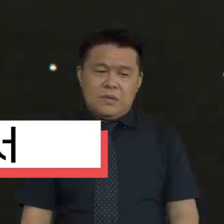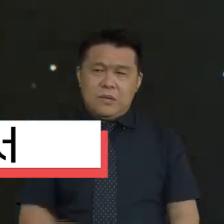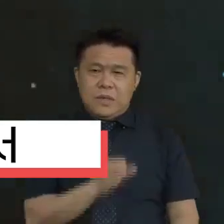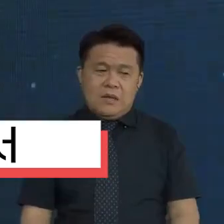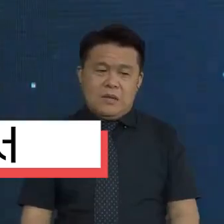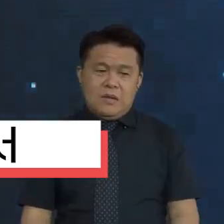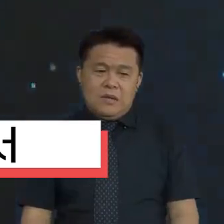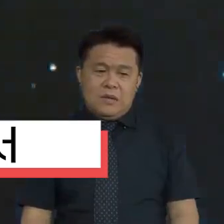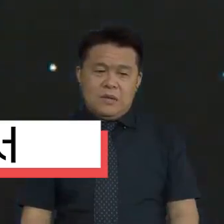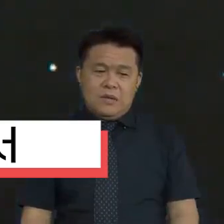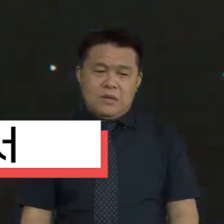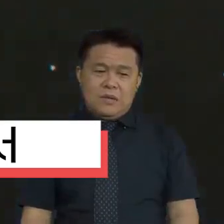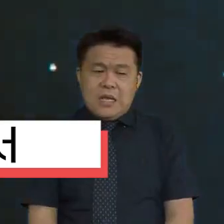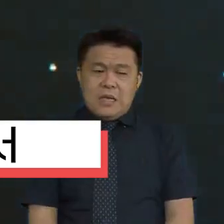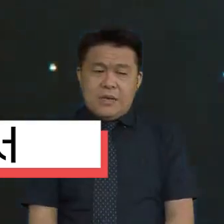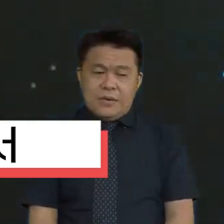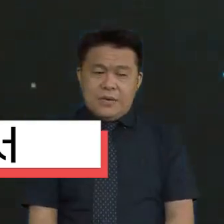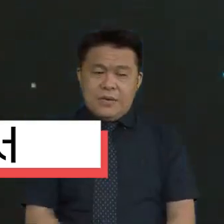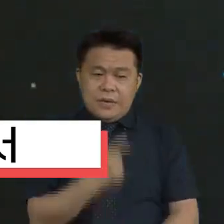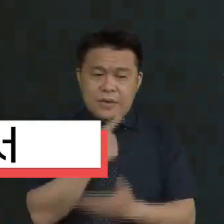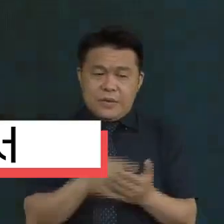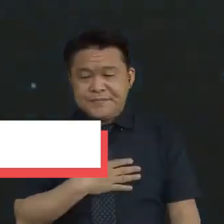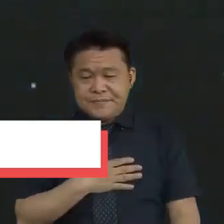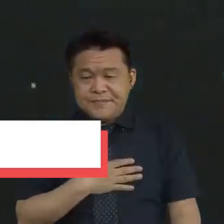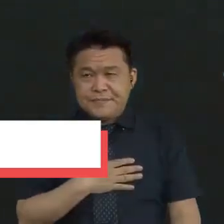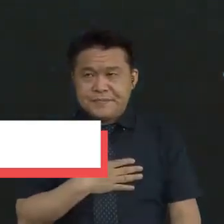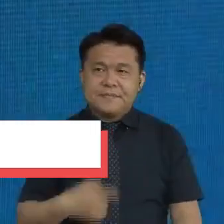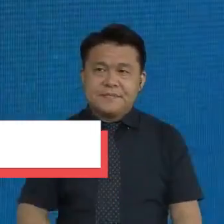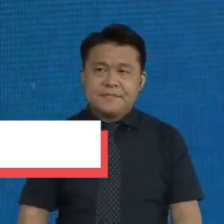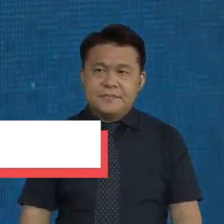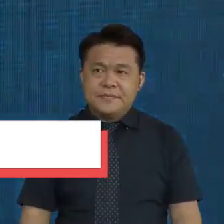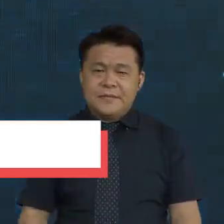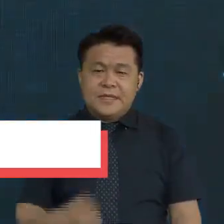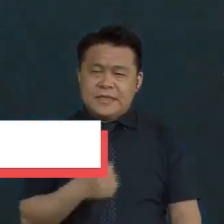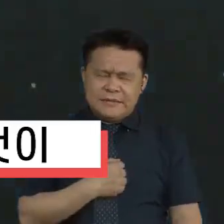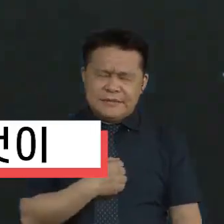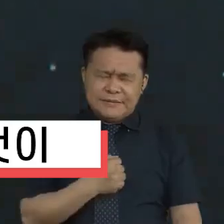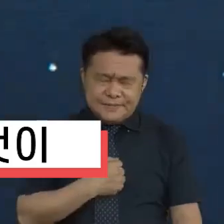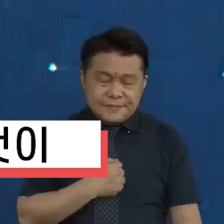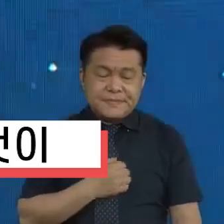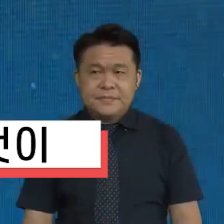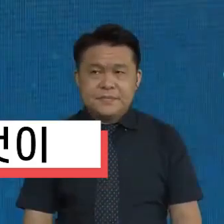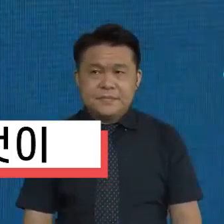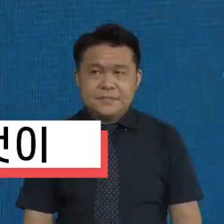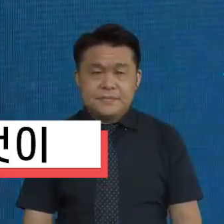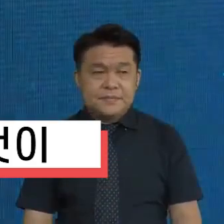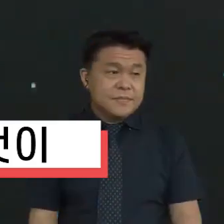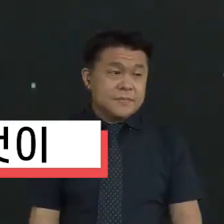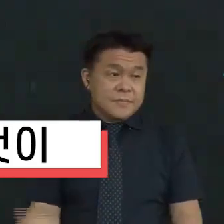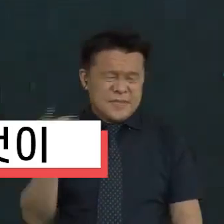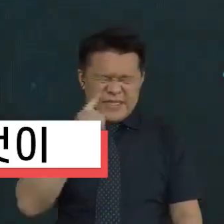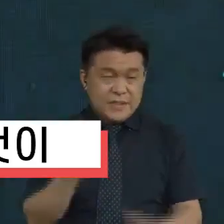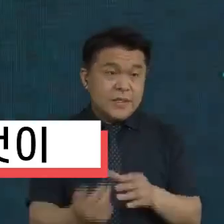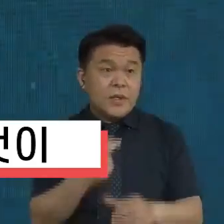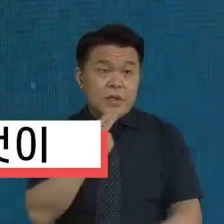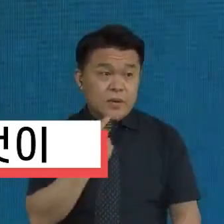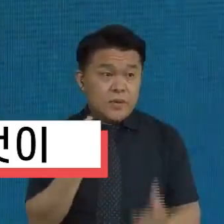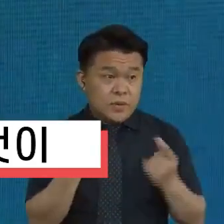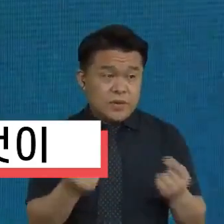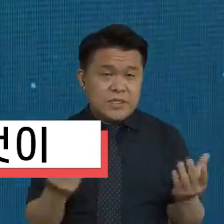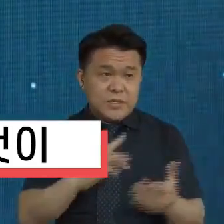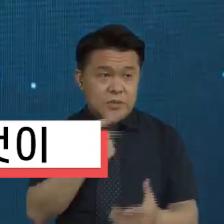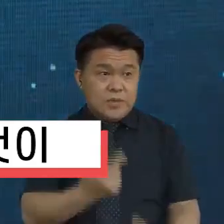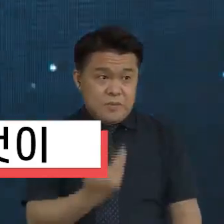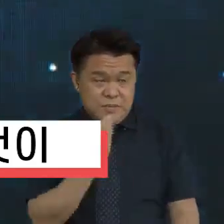계속해서 감정을 주체를 못하시는 피해자를 보면서 정말 가슴이 아팠습니다. 그래서 그분이 업무에 복귀할